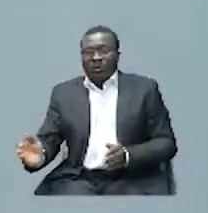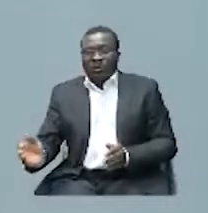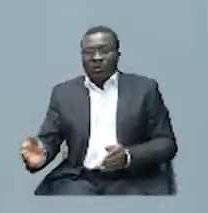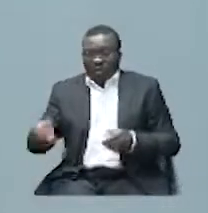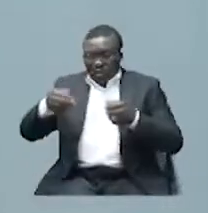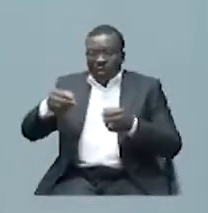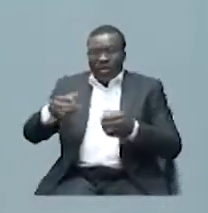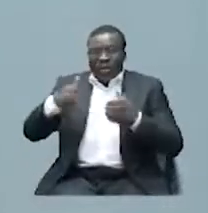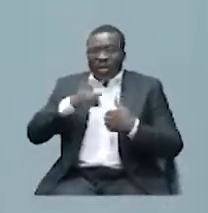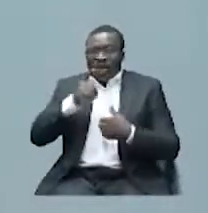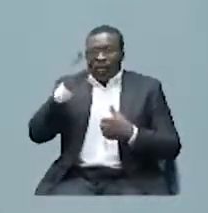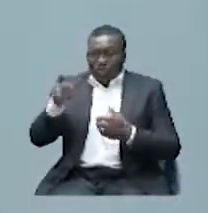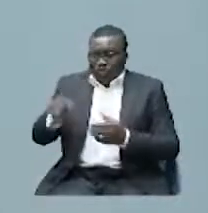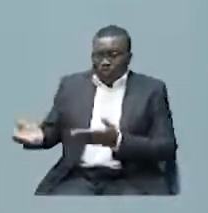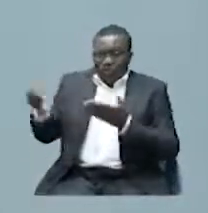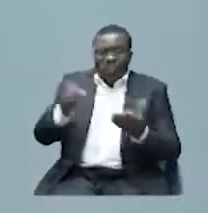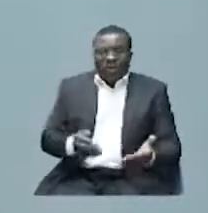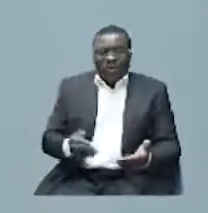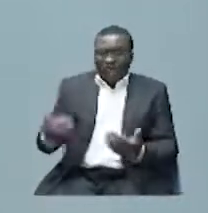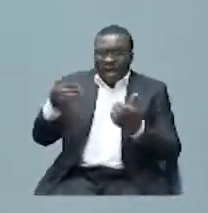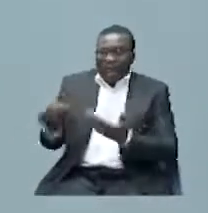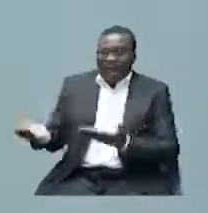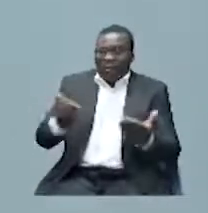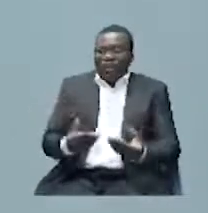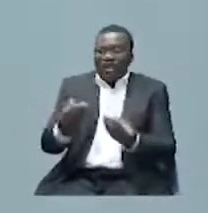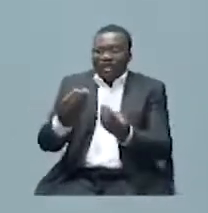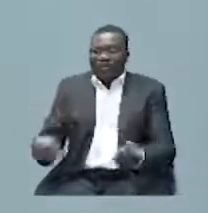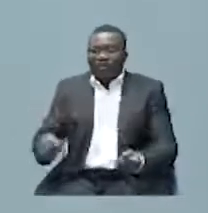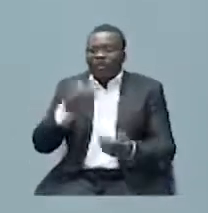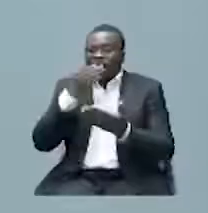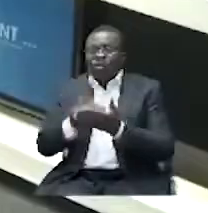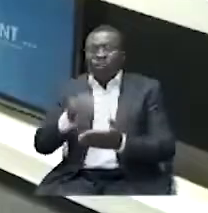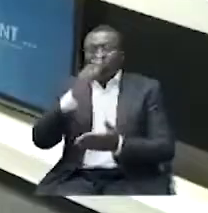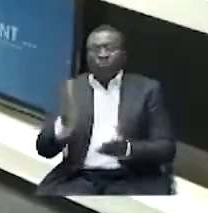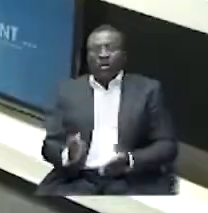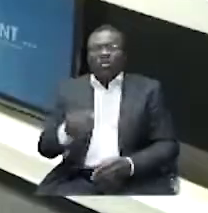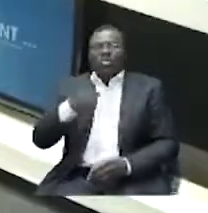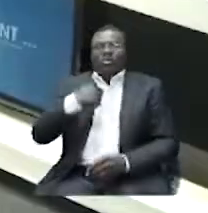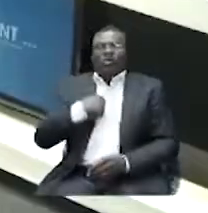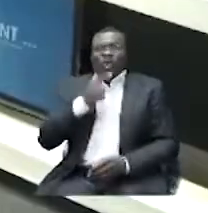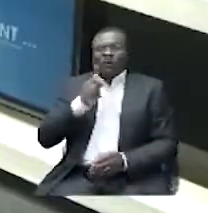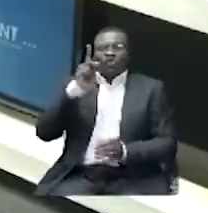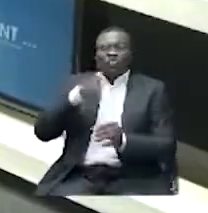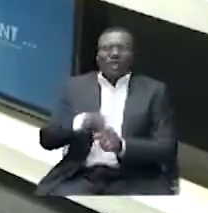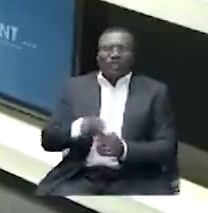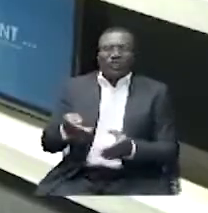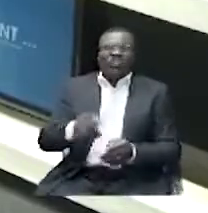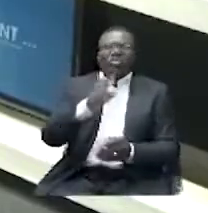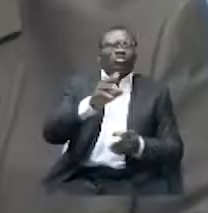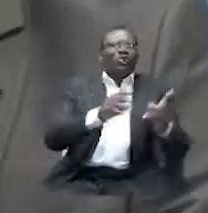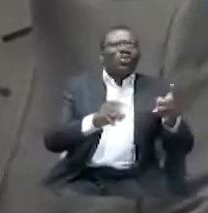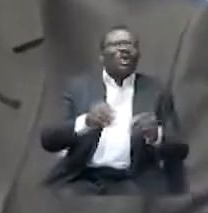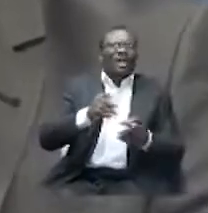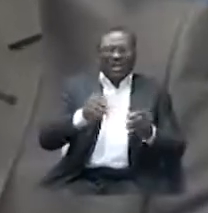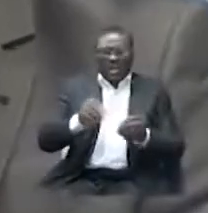devrait nous amener à apporter des solutions si nous sommes de bons citoyens. Moi, je suis partisan de la démocratie. Patrice Talon, on était parti sur